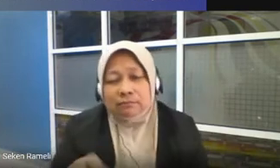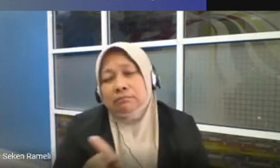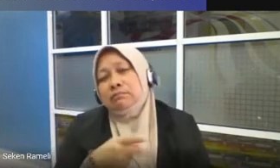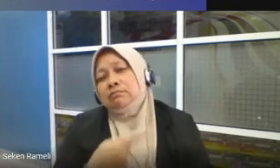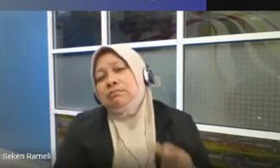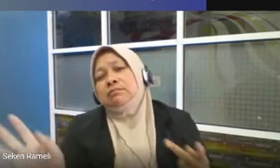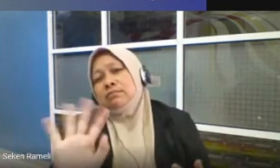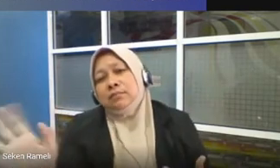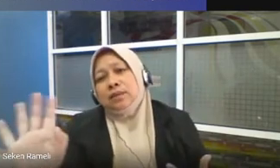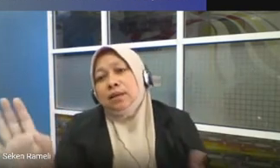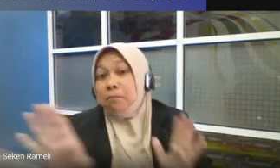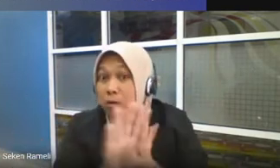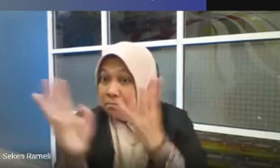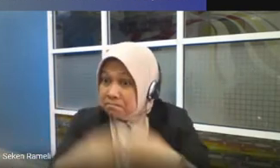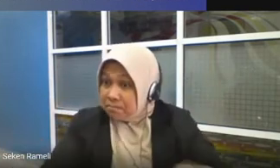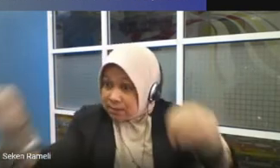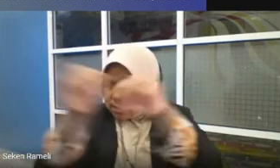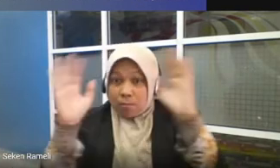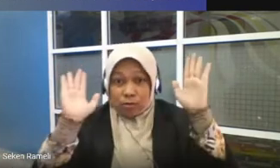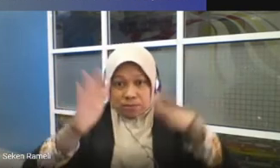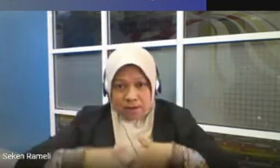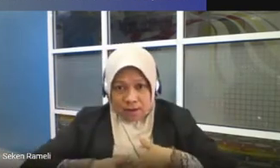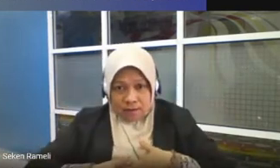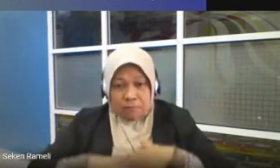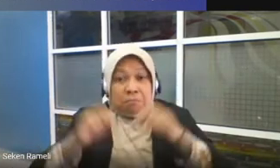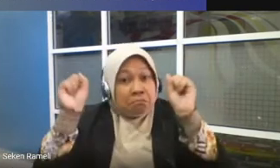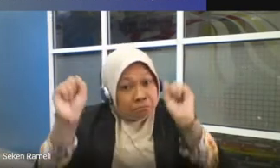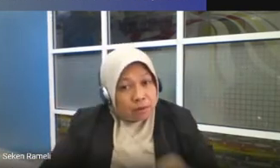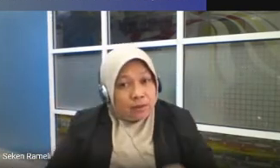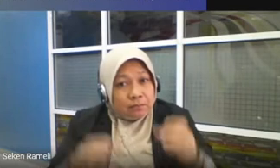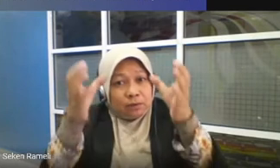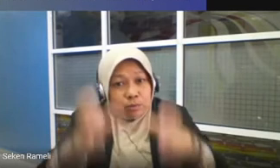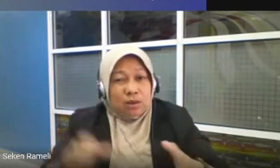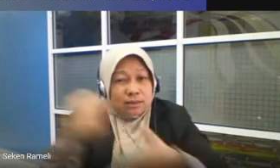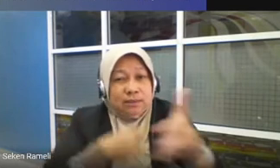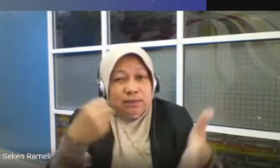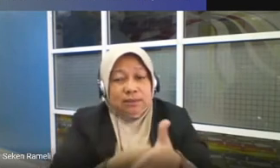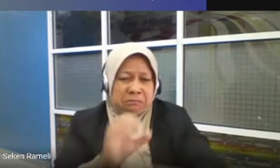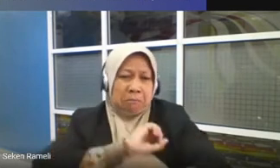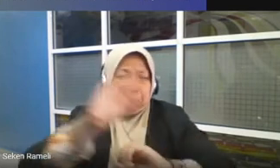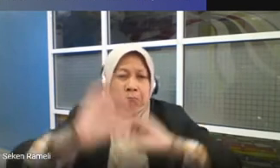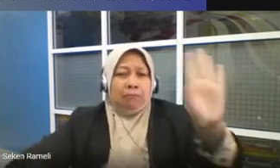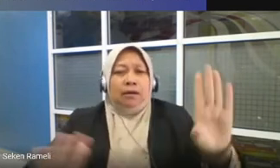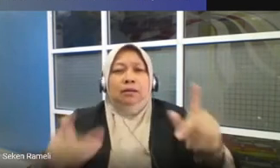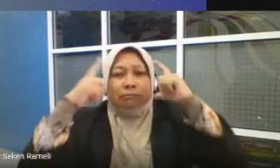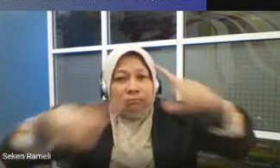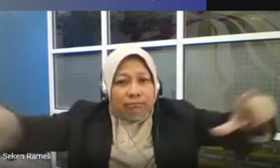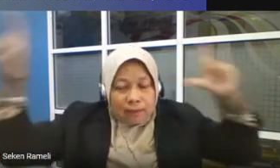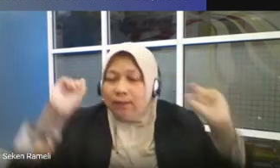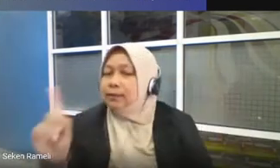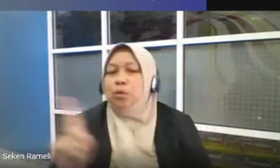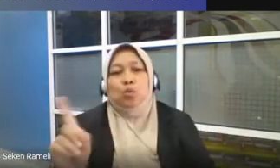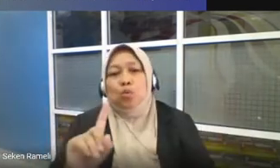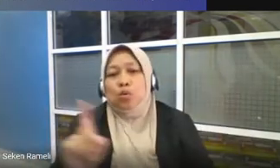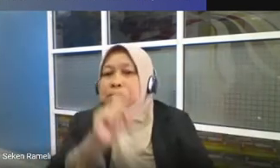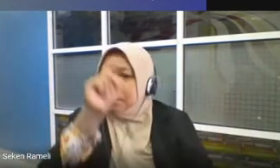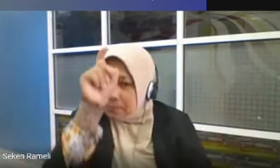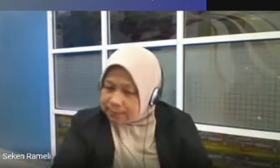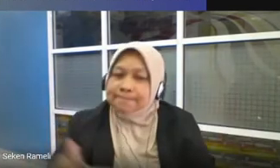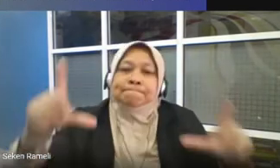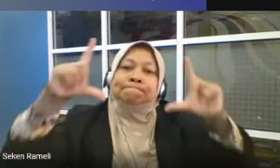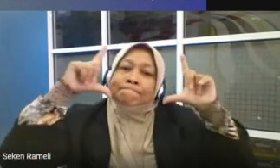kita nak pergi ke masjid kan, kita nak solat dan sebagainya. Jadi pakailah pakaian yang kemas, menutup aurat dan sebagainya pada yang Muslim. Sama